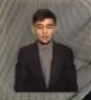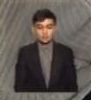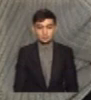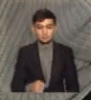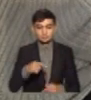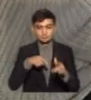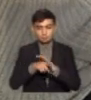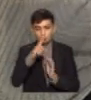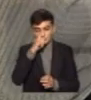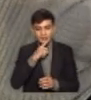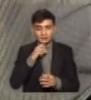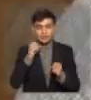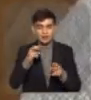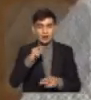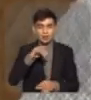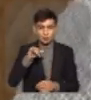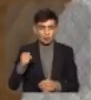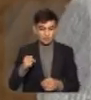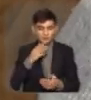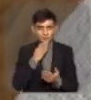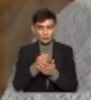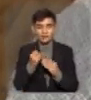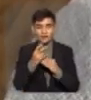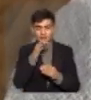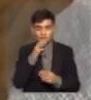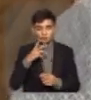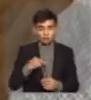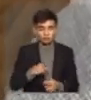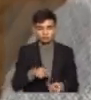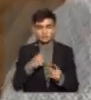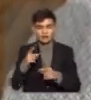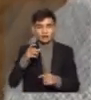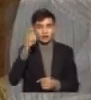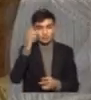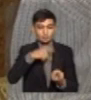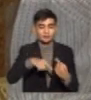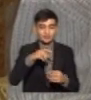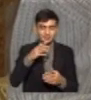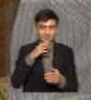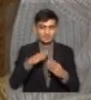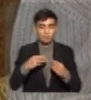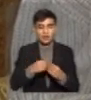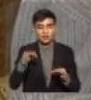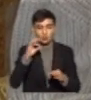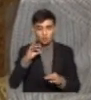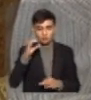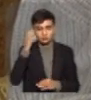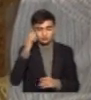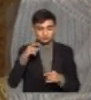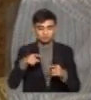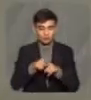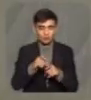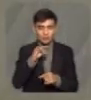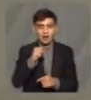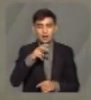Всего месяц, как Алуа Арудар перевела свою 12-летнюю дочь на семейное образование. Такому решению предшествовал год раздумий. По